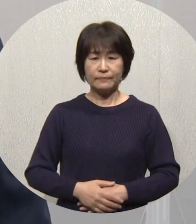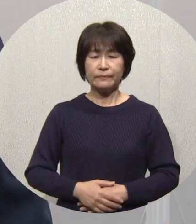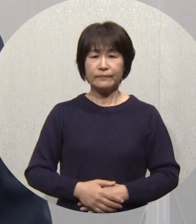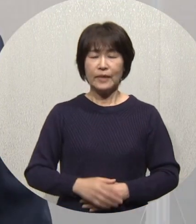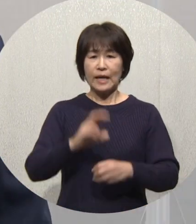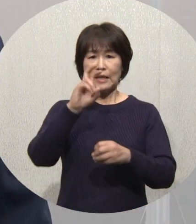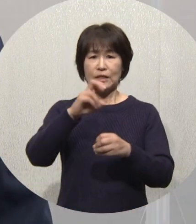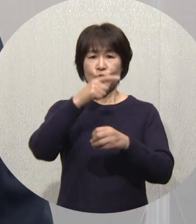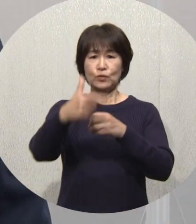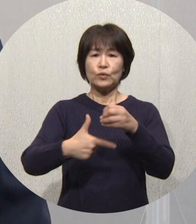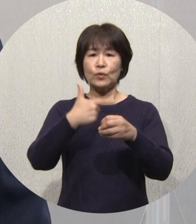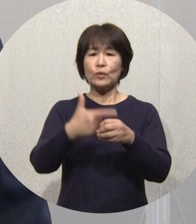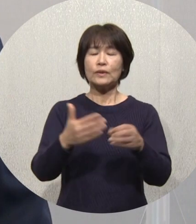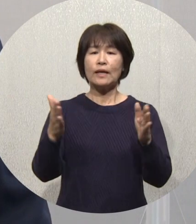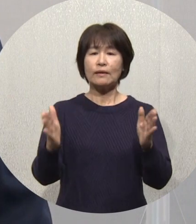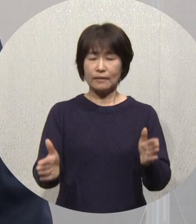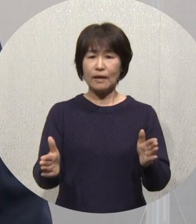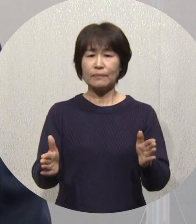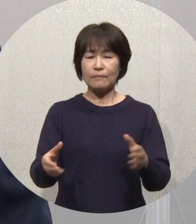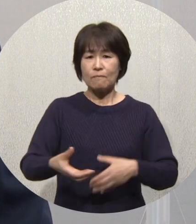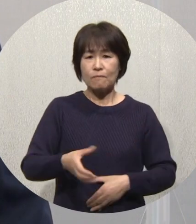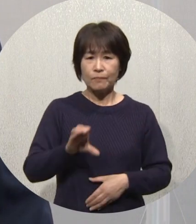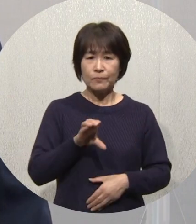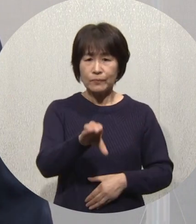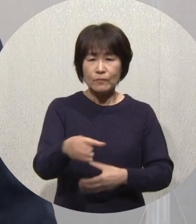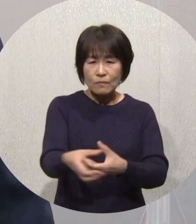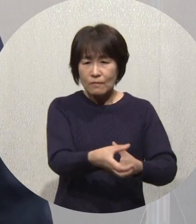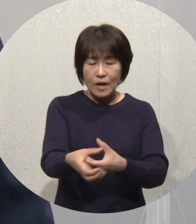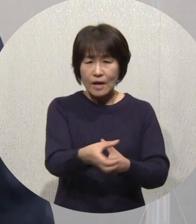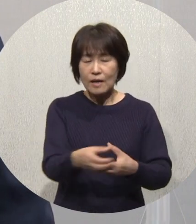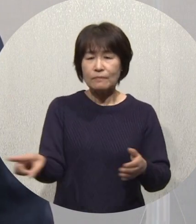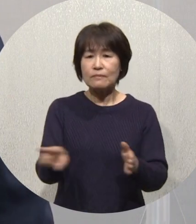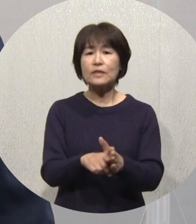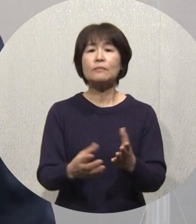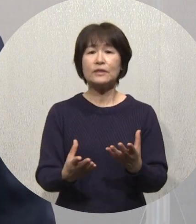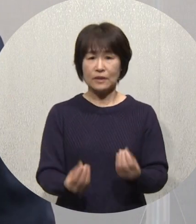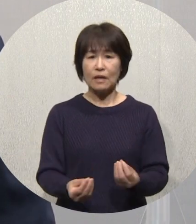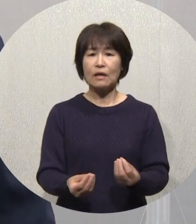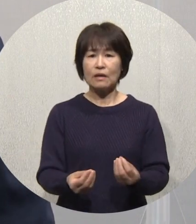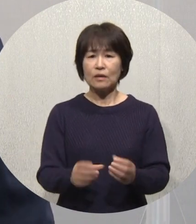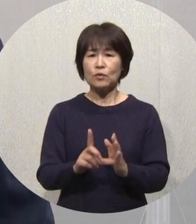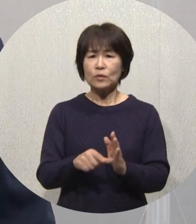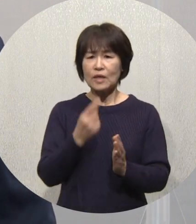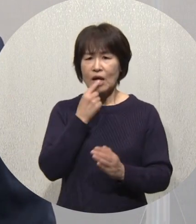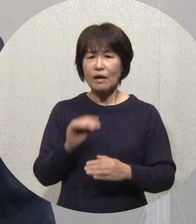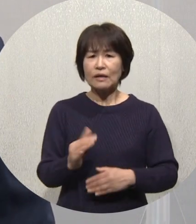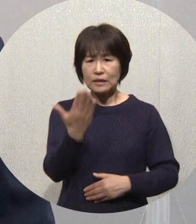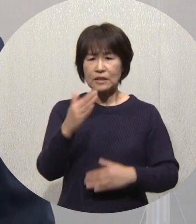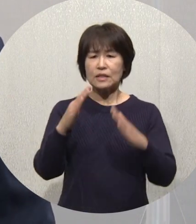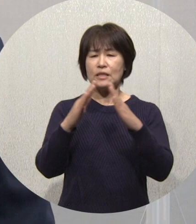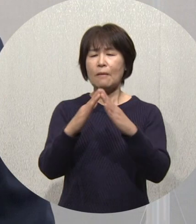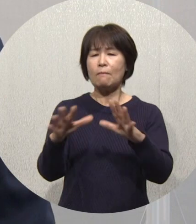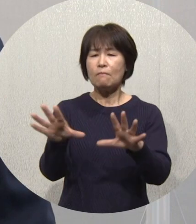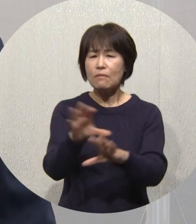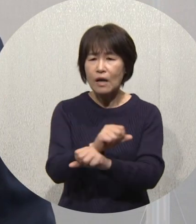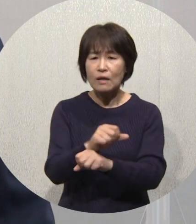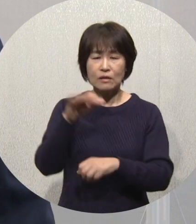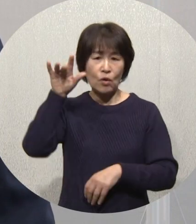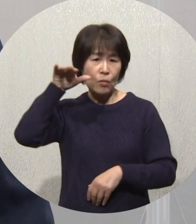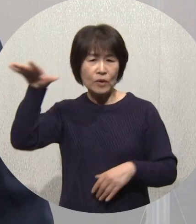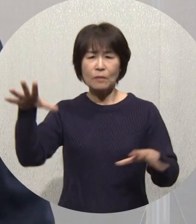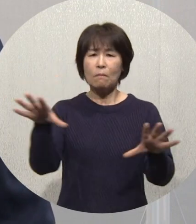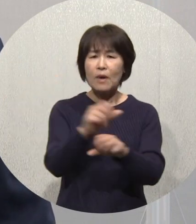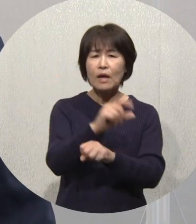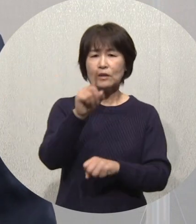は26年間現場活動をしてきました。その中でですね、建物火災で家を失った方や思い出をなくした方などたくさん